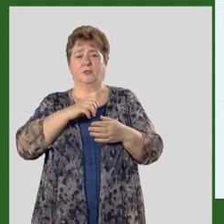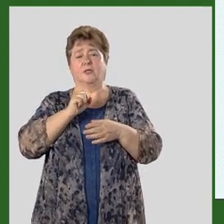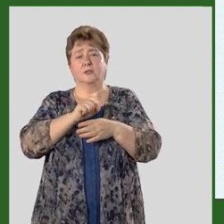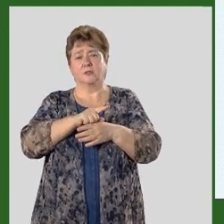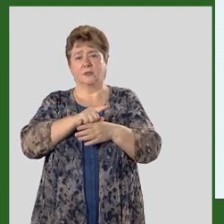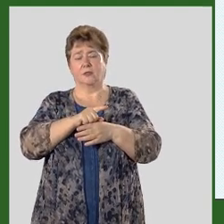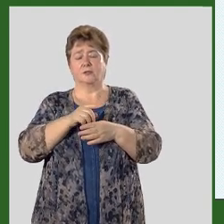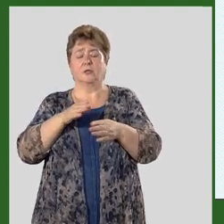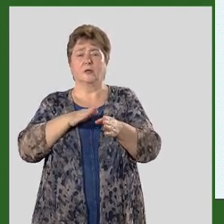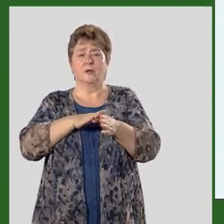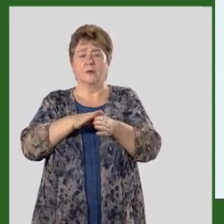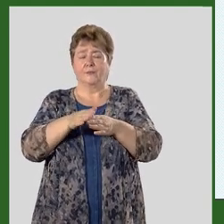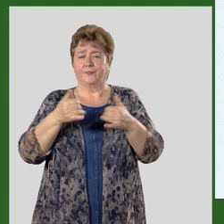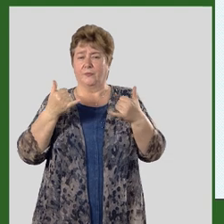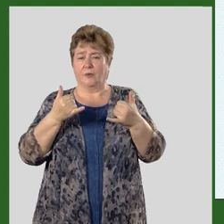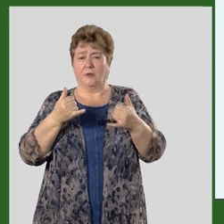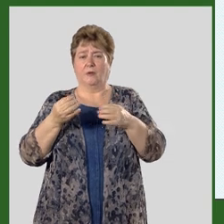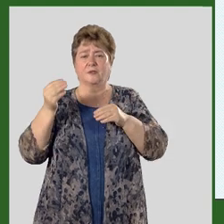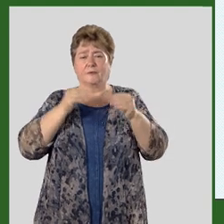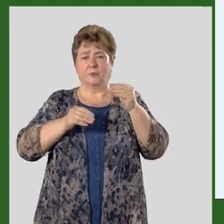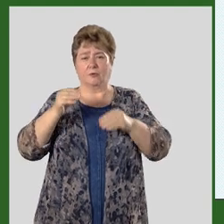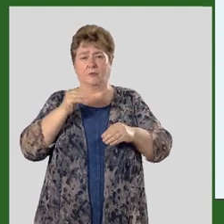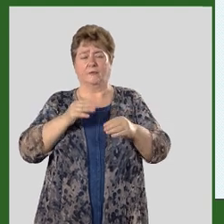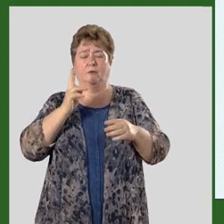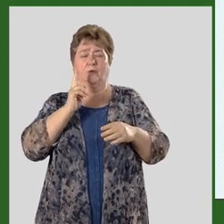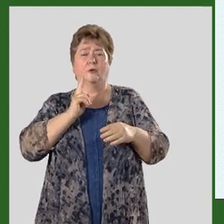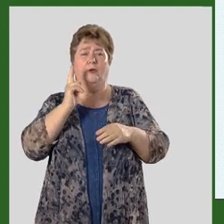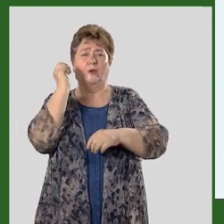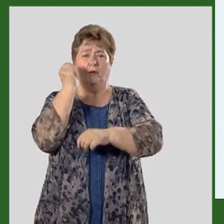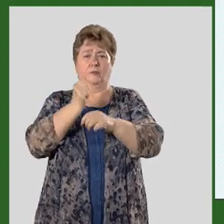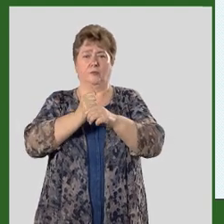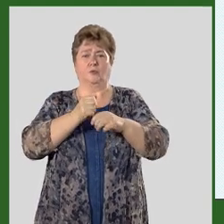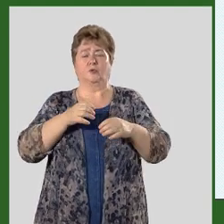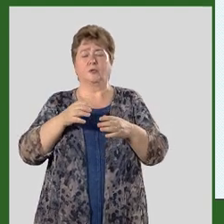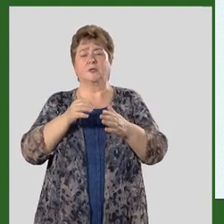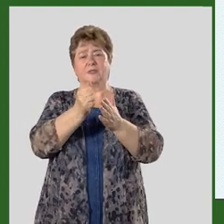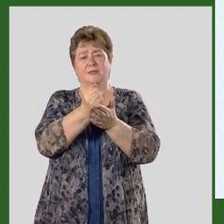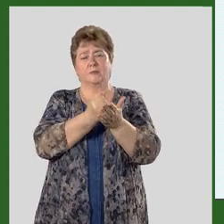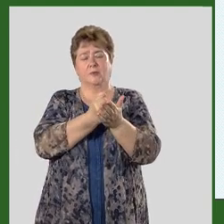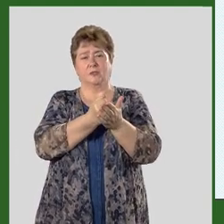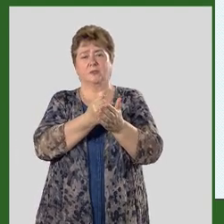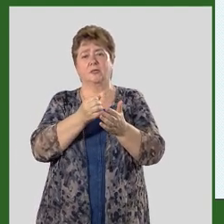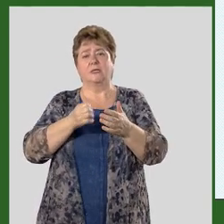увеличения использования уже сформированного трудового потенциала страны.